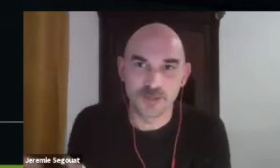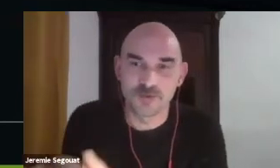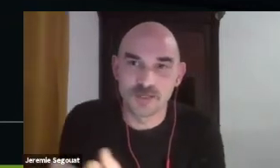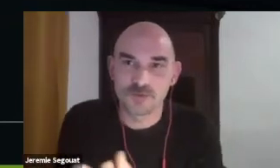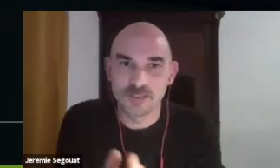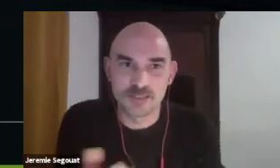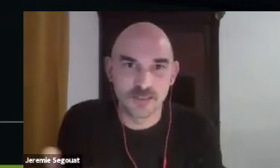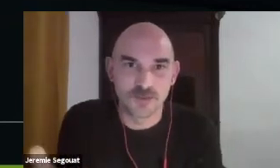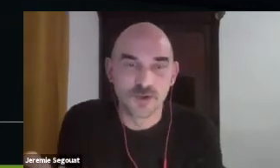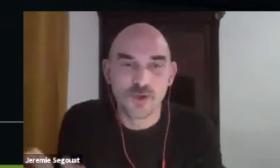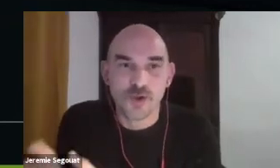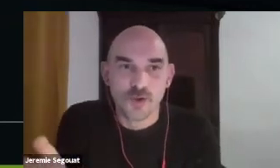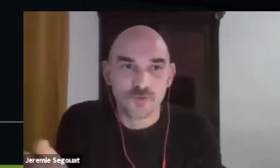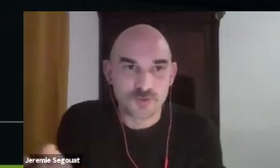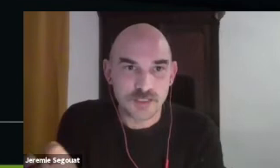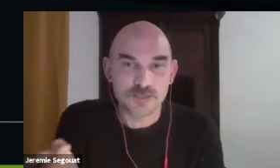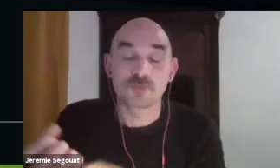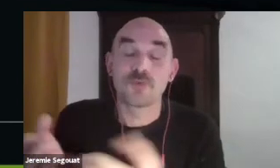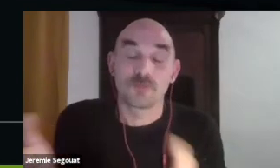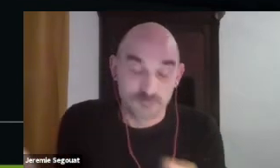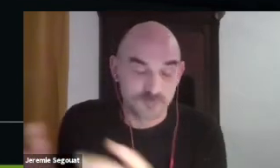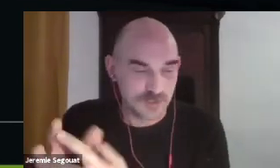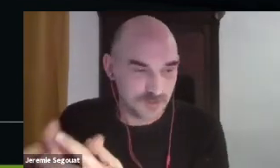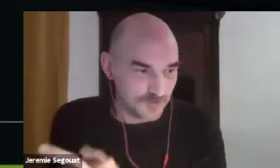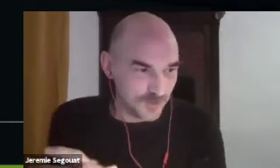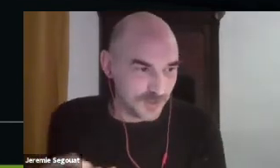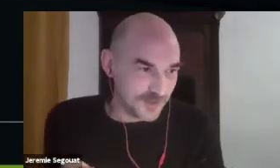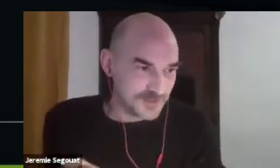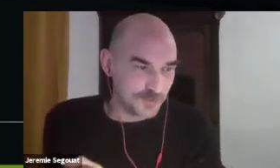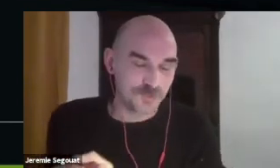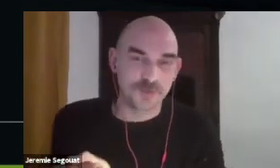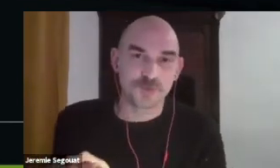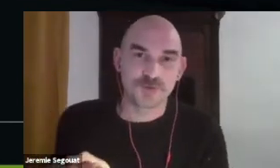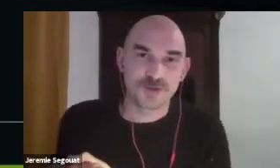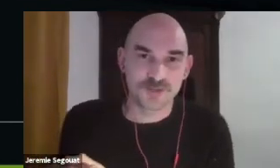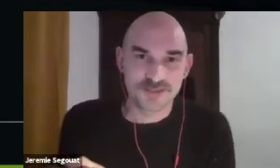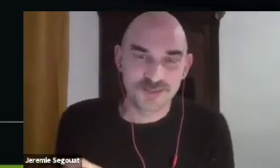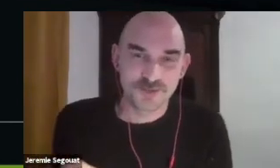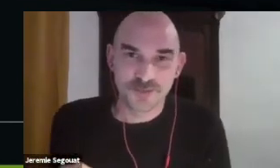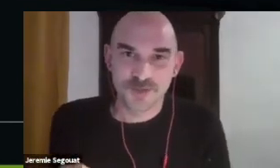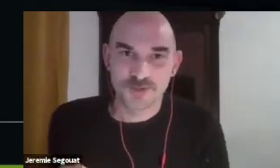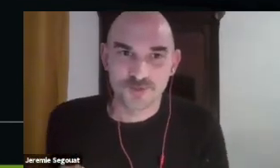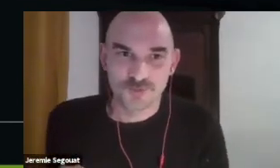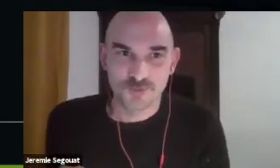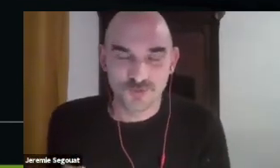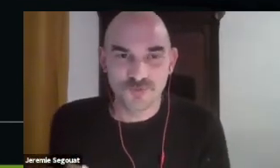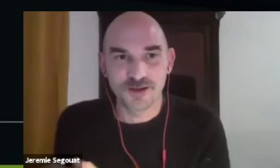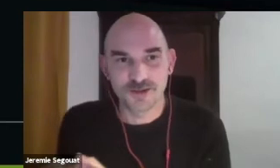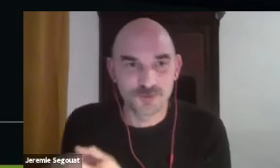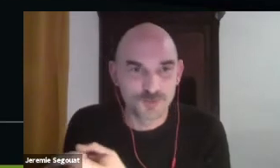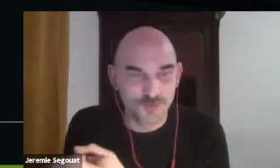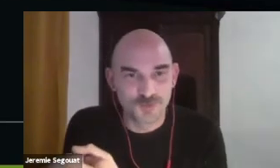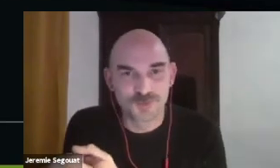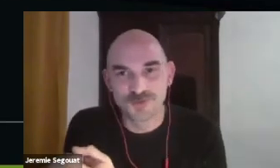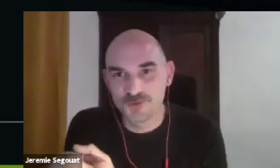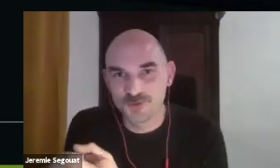'abord par la langue des signes française donc bon ça diffère assez peu finalement de la langue des signes québécoise que vous pouvez voir à l